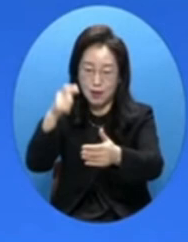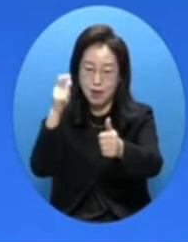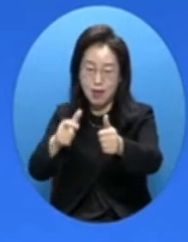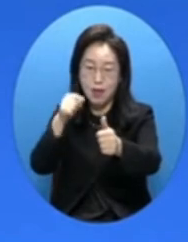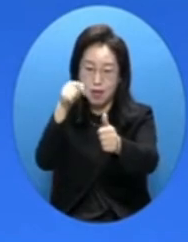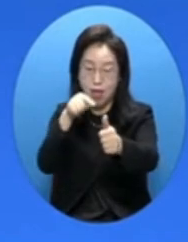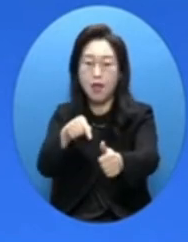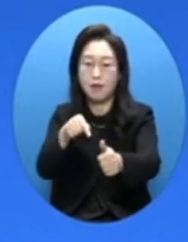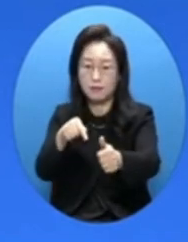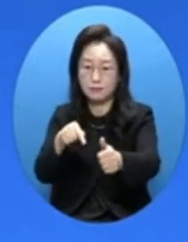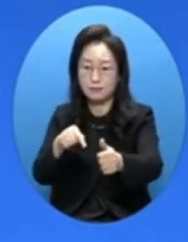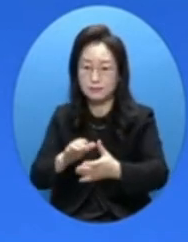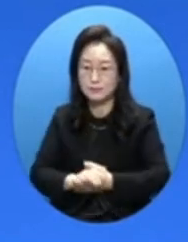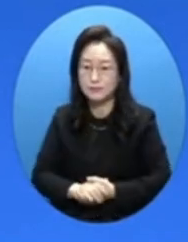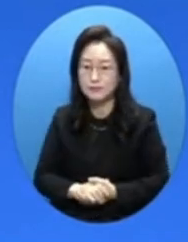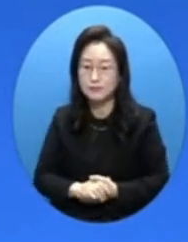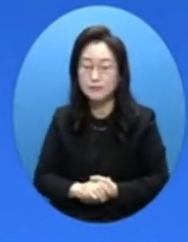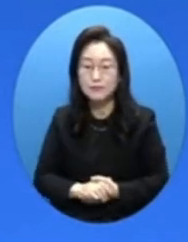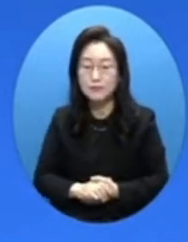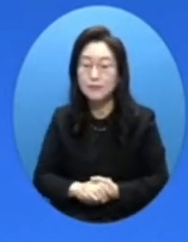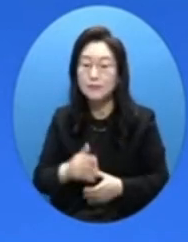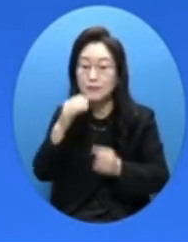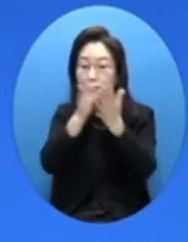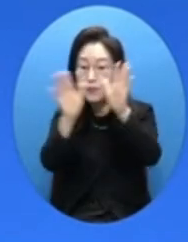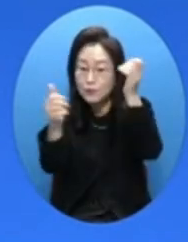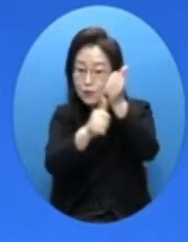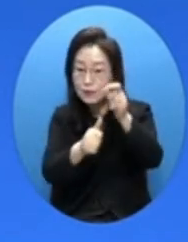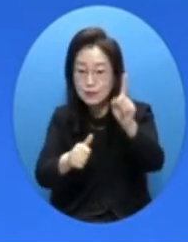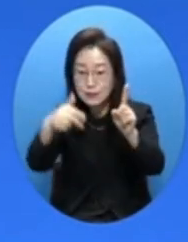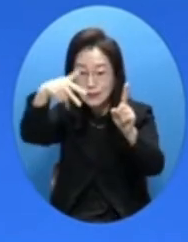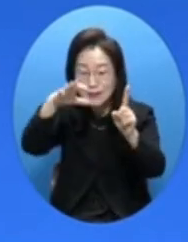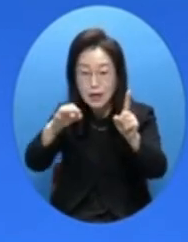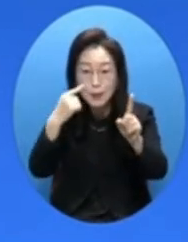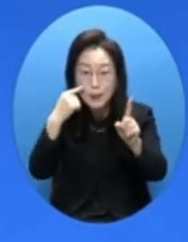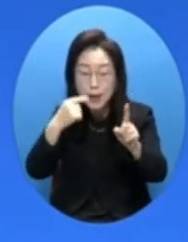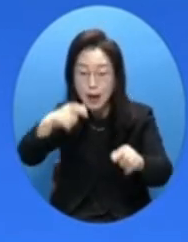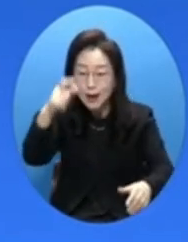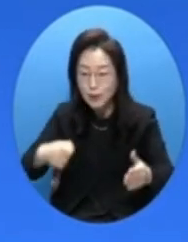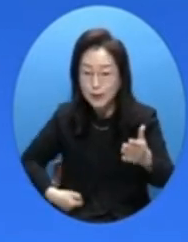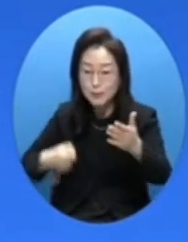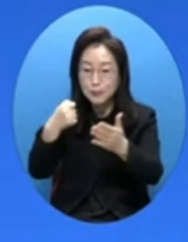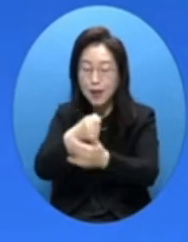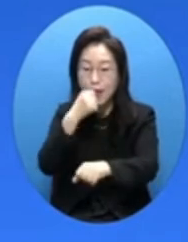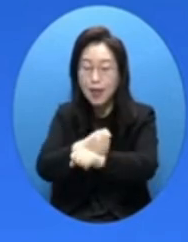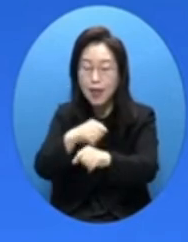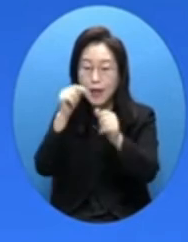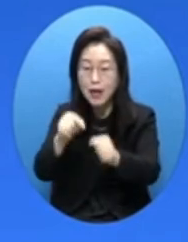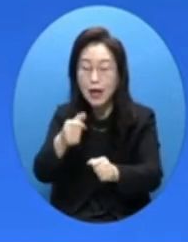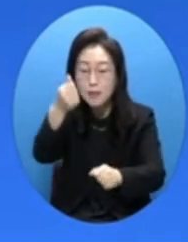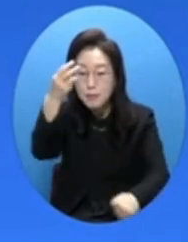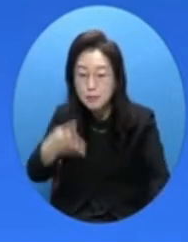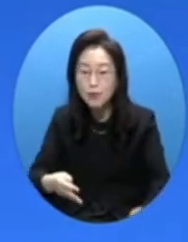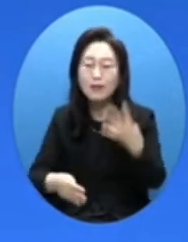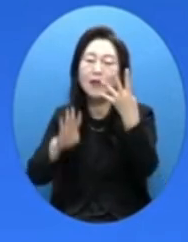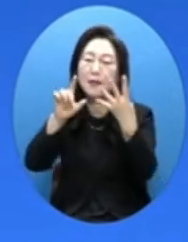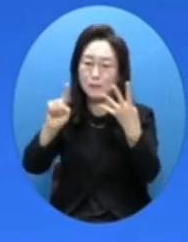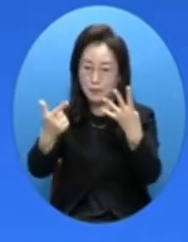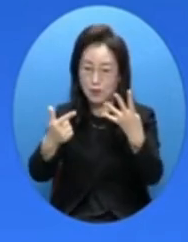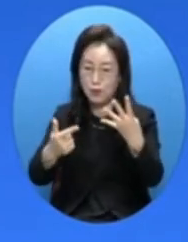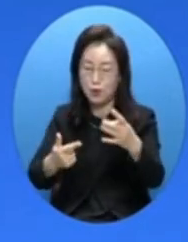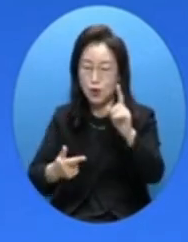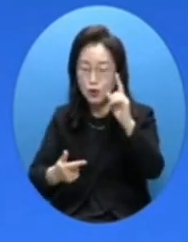담대해라. 이 여호수아서 1장에 무려 강하게 하고 담대해라는 말씀이 네 차례나 나옵니다.